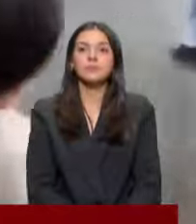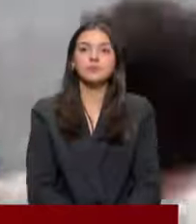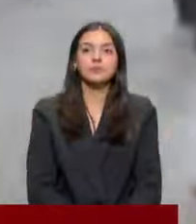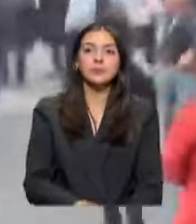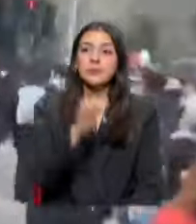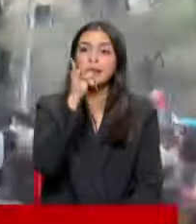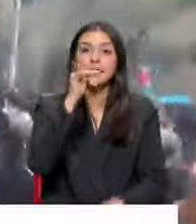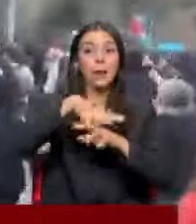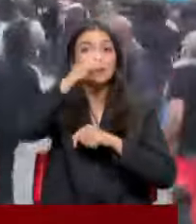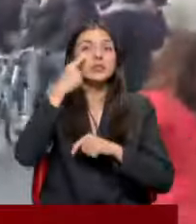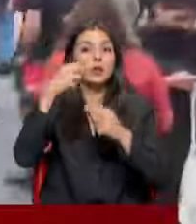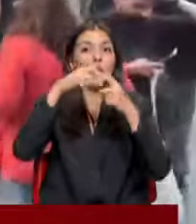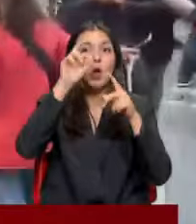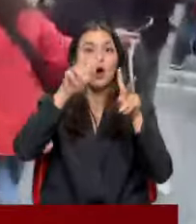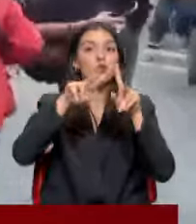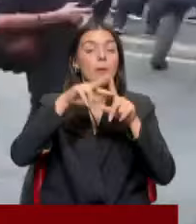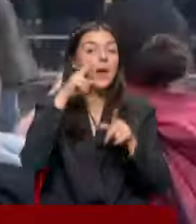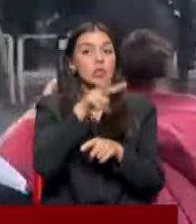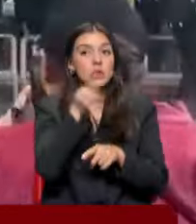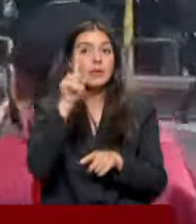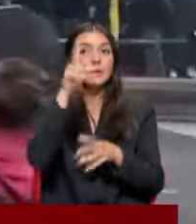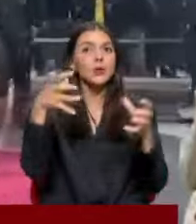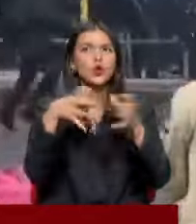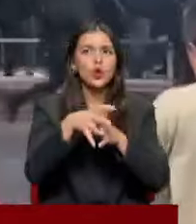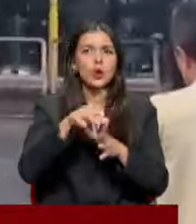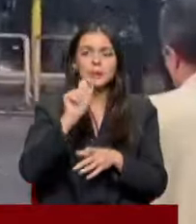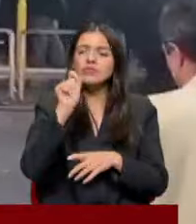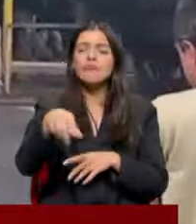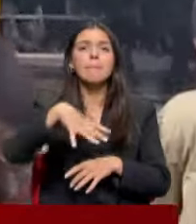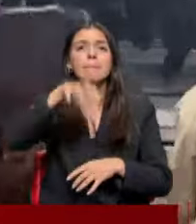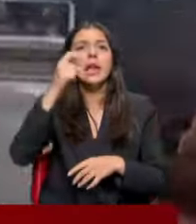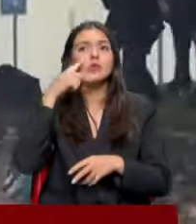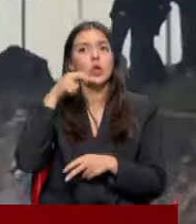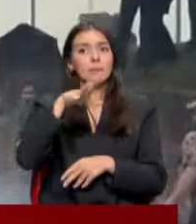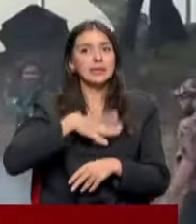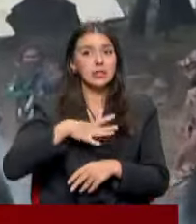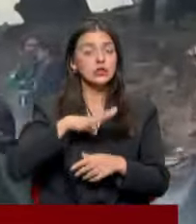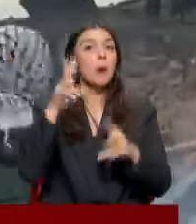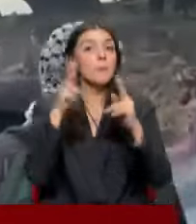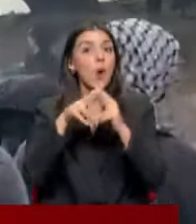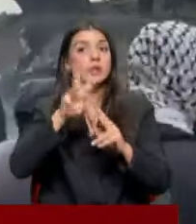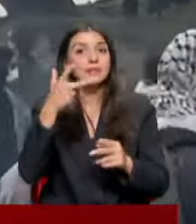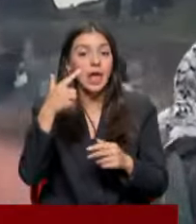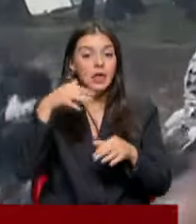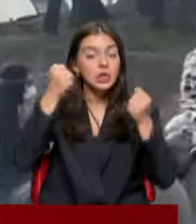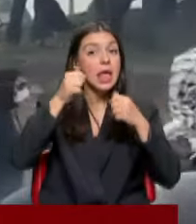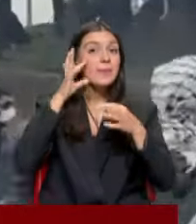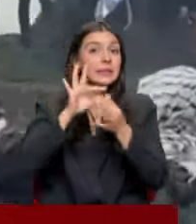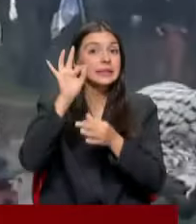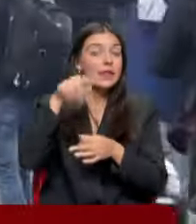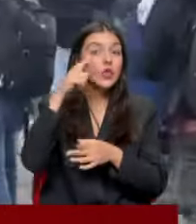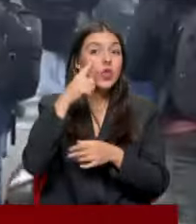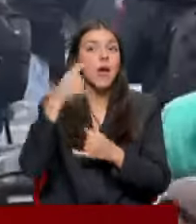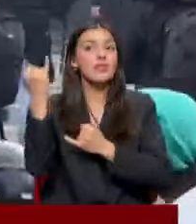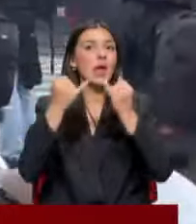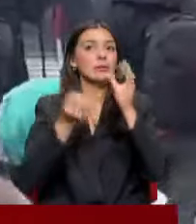İtalya'nın başkenti Roma'daki gösteride bir grup şehir merkezine yürümek isteyince polisle göstericiler arasında çatışma çıktı. Polis